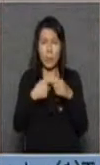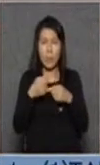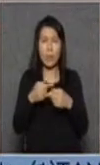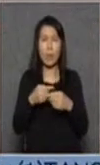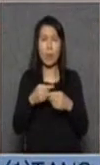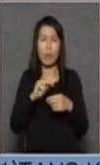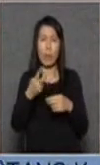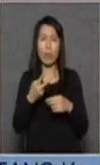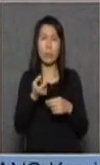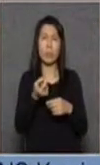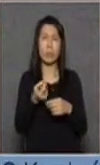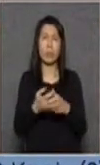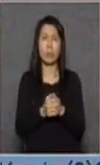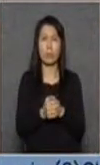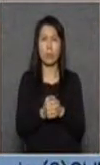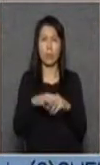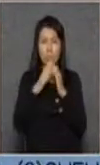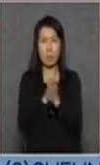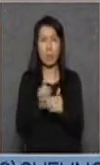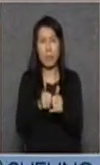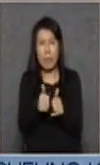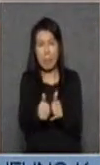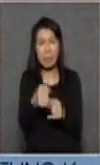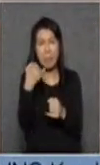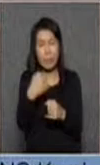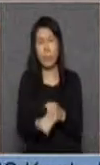改善咧完全追唔上個需要。